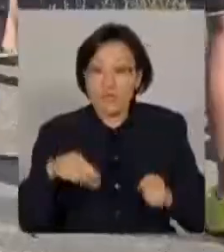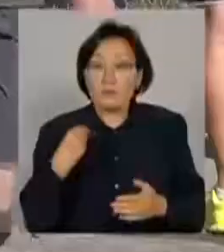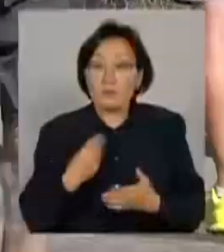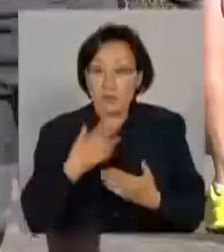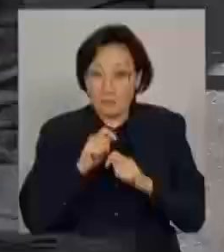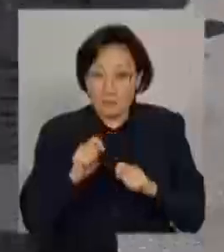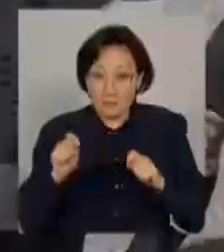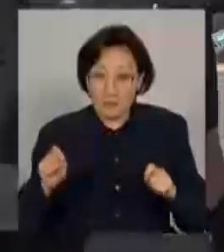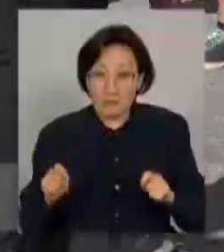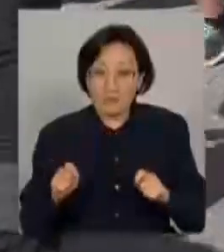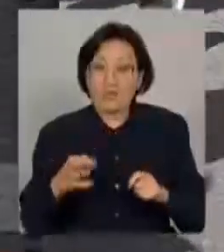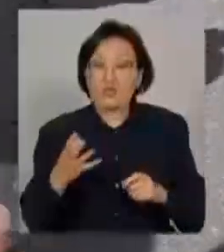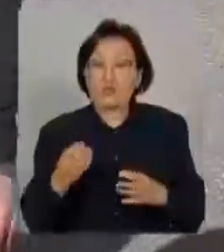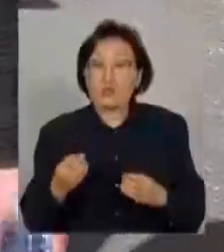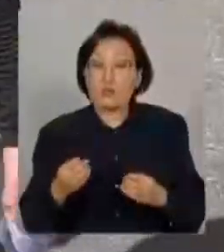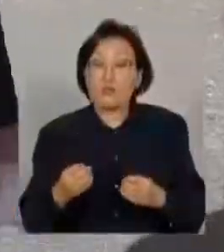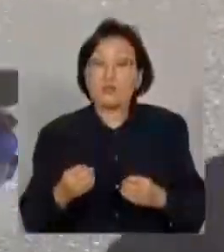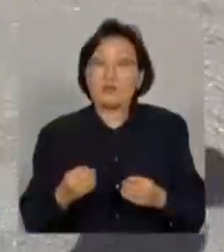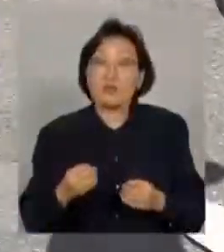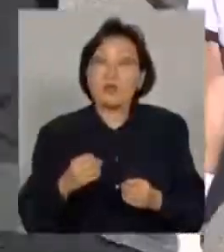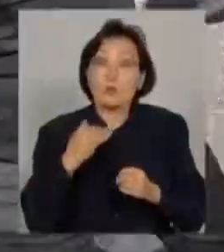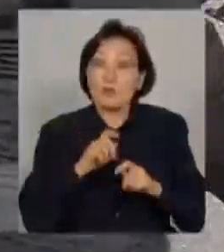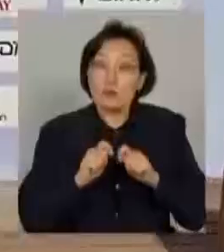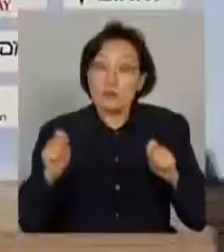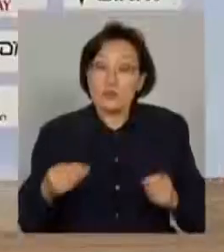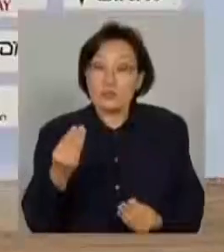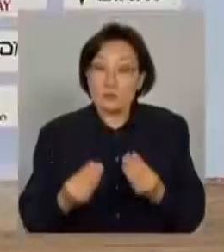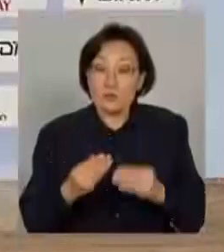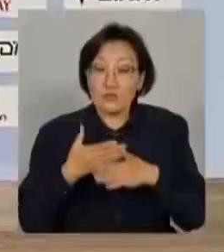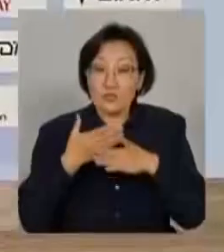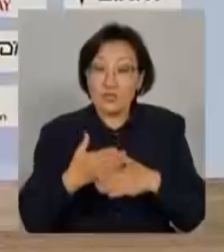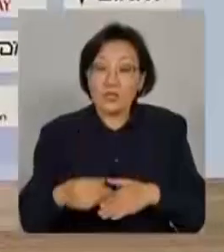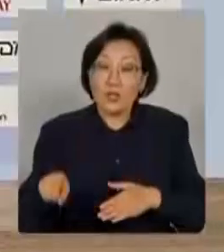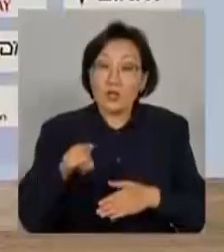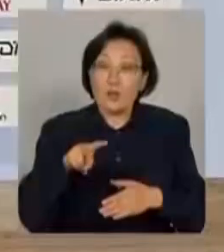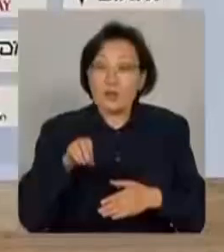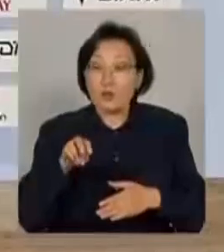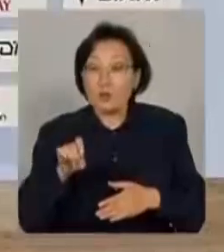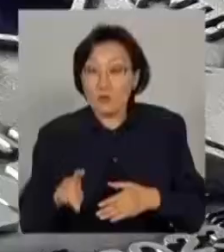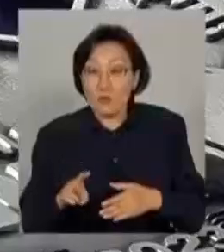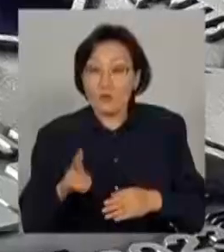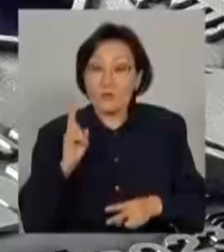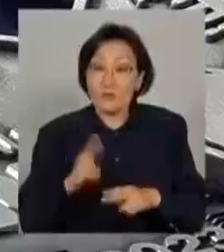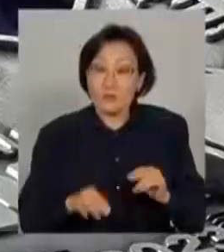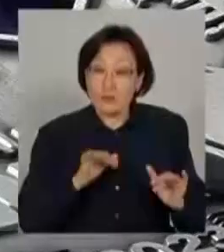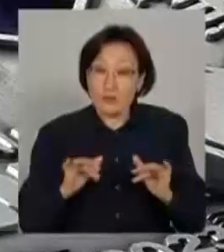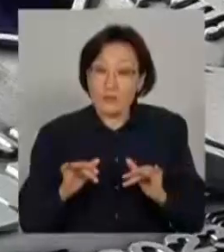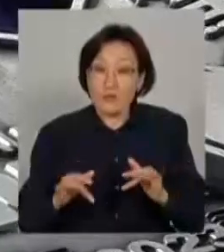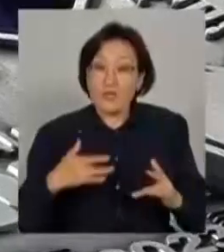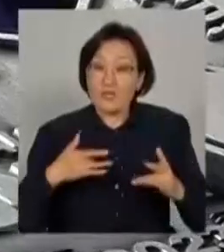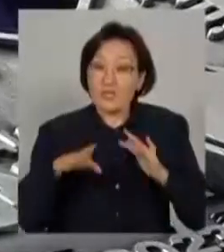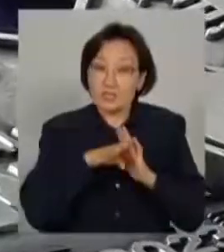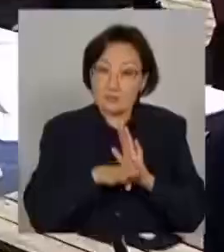ценными подарками. Помимо этого, множество призов было разыграно с помощью лототрона. Завершал спортивное мероприятие яркий